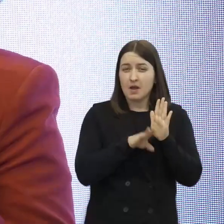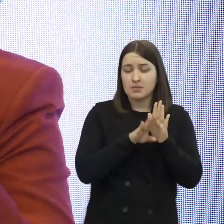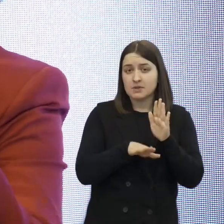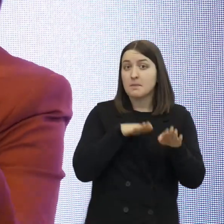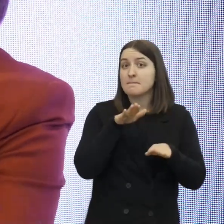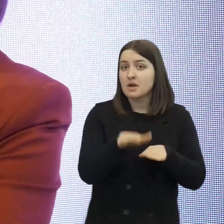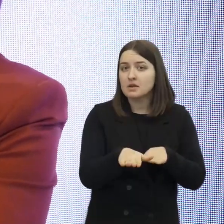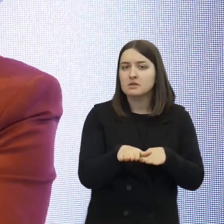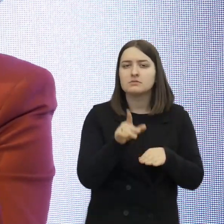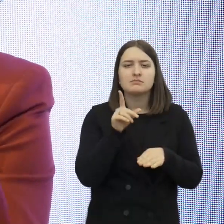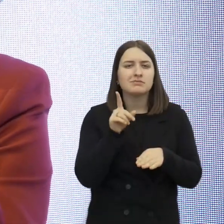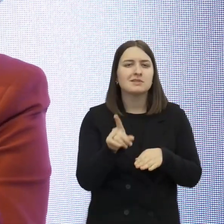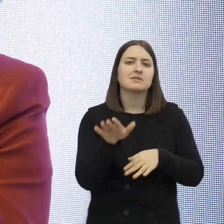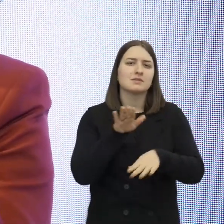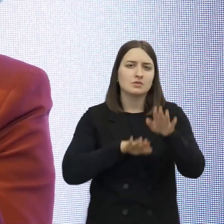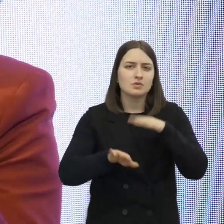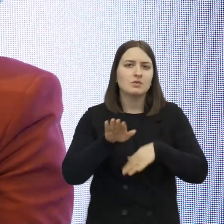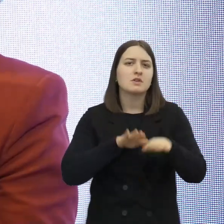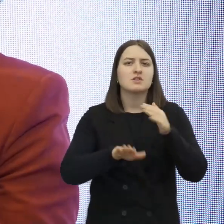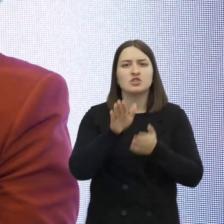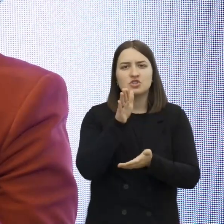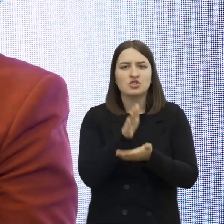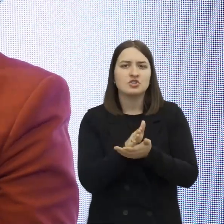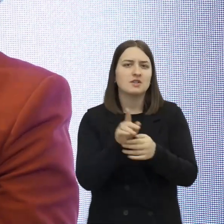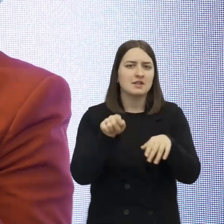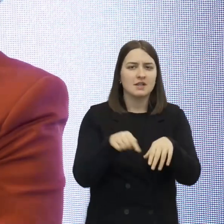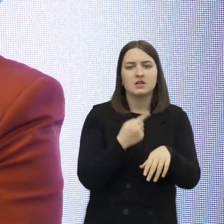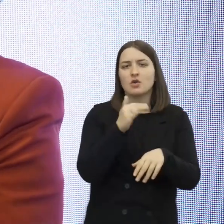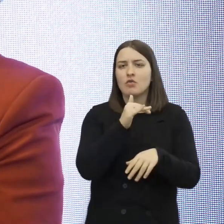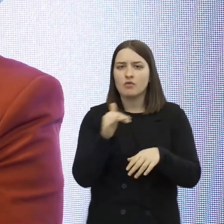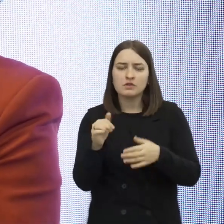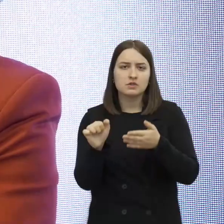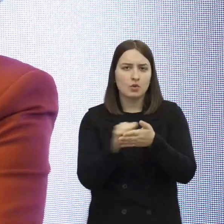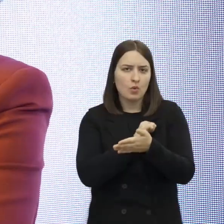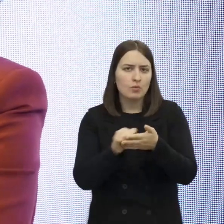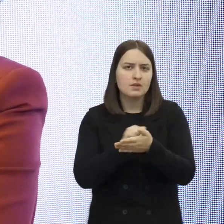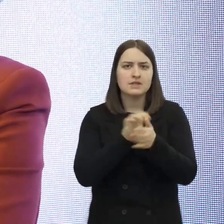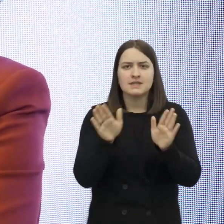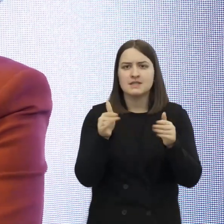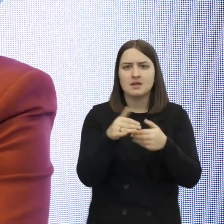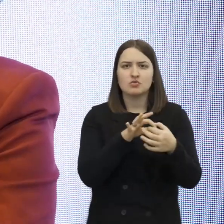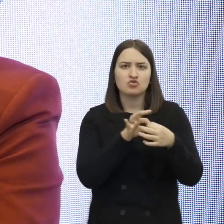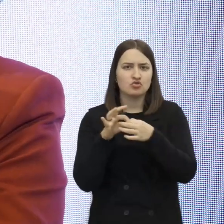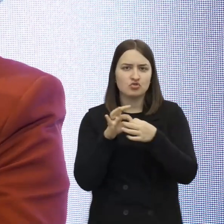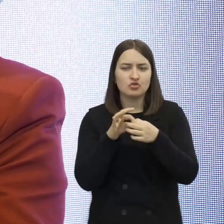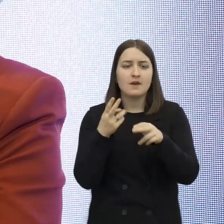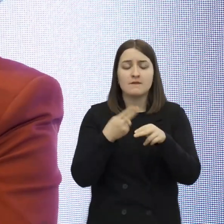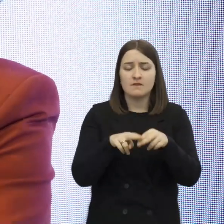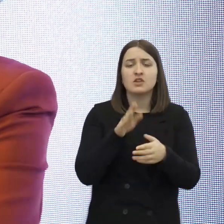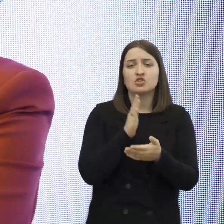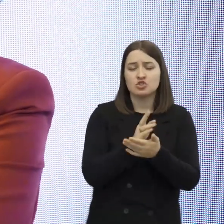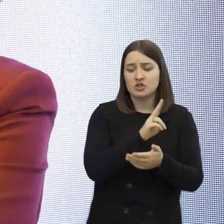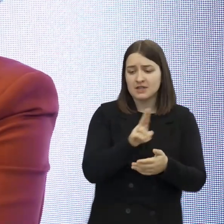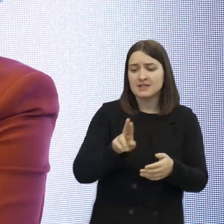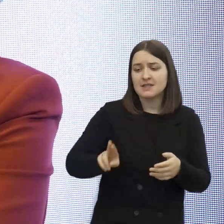kuriais atvejais būna susietas su oficialiomis dokumentų sistemomis, tai tikrai yra darbdavių, kurie ieško būdų, kaip galėtų užtikrinti